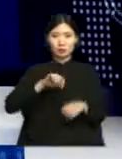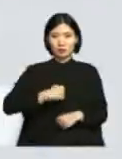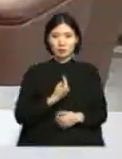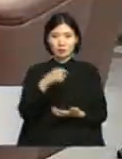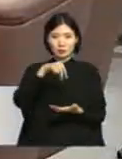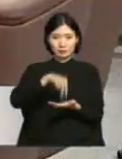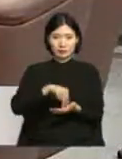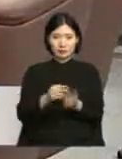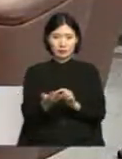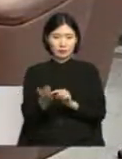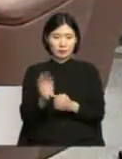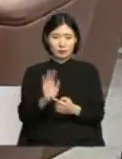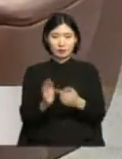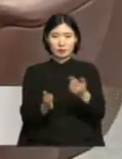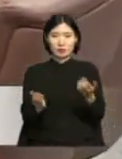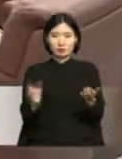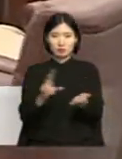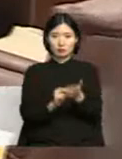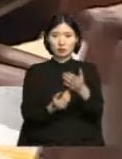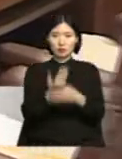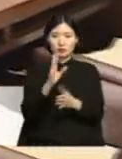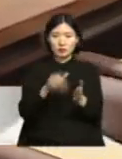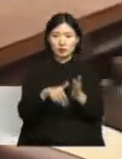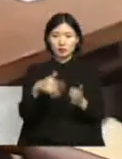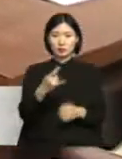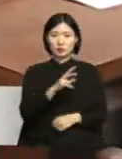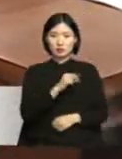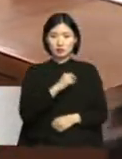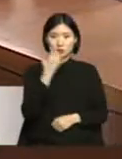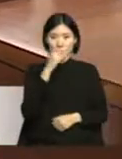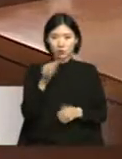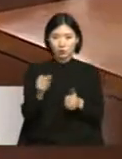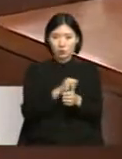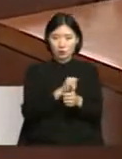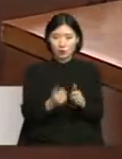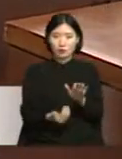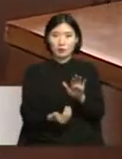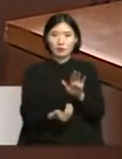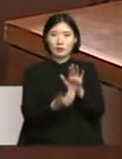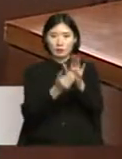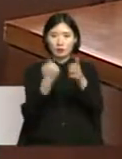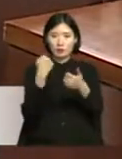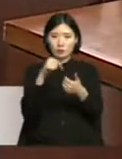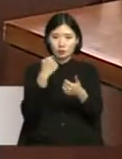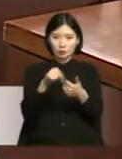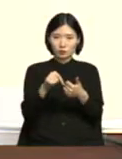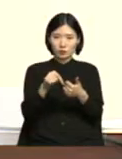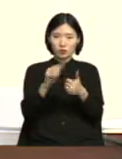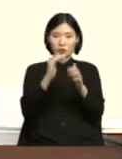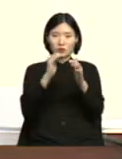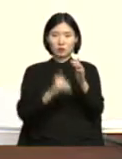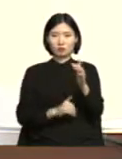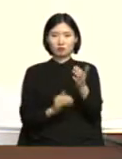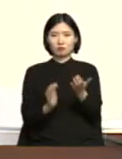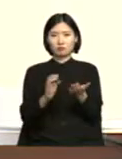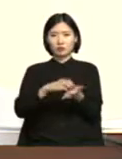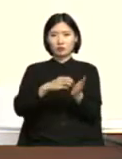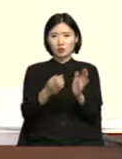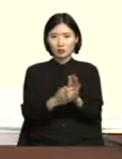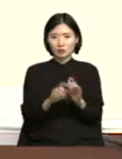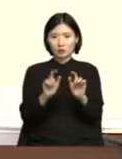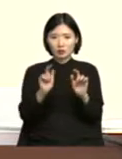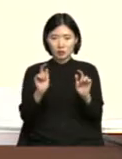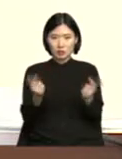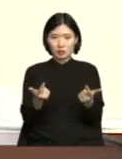내놨습니다. 사건 당시 최원석 의원은 성폭력 예방 교육의 강의 내용이 부적절해 생긴 일이라며 일방적인